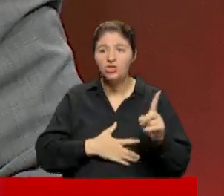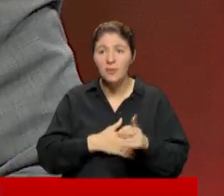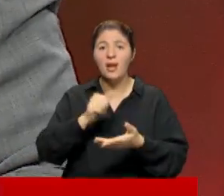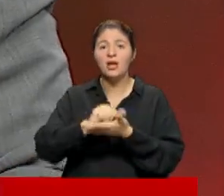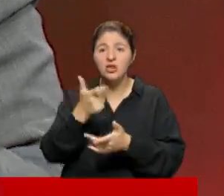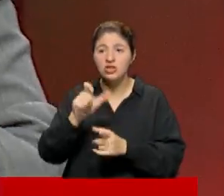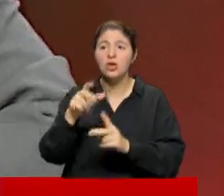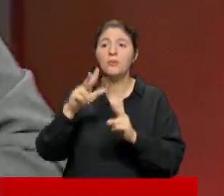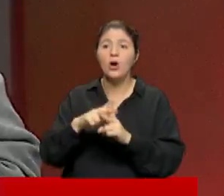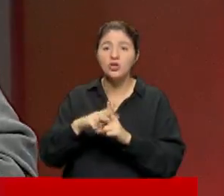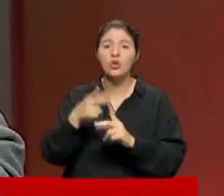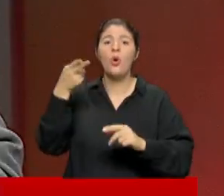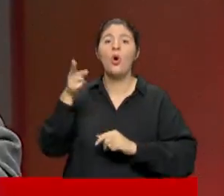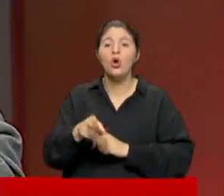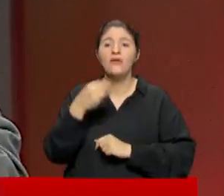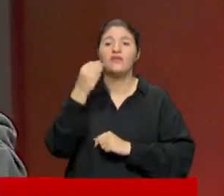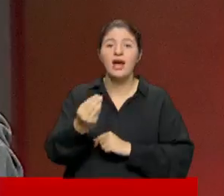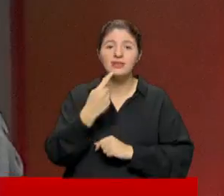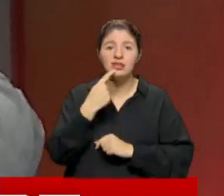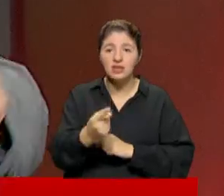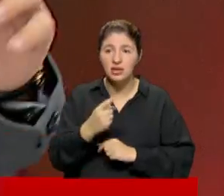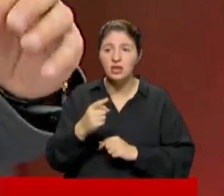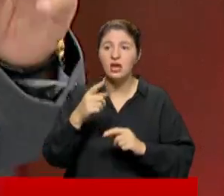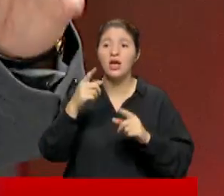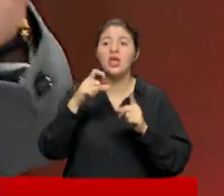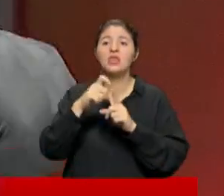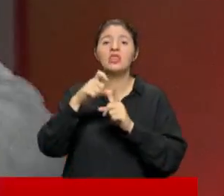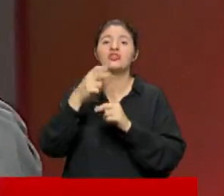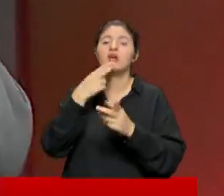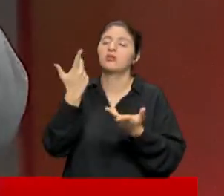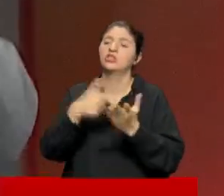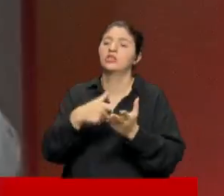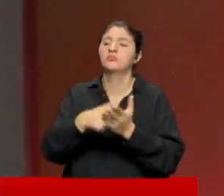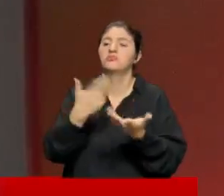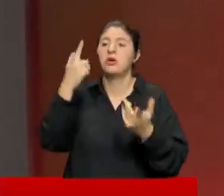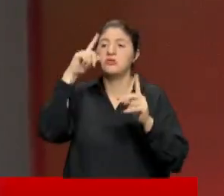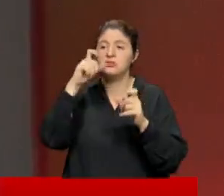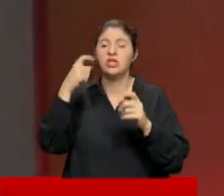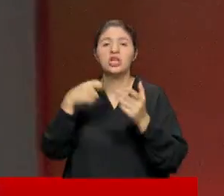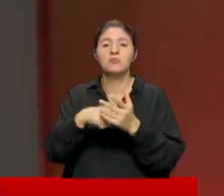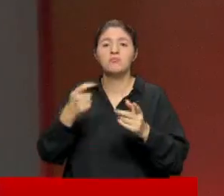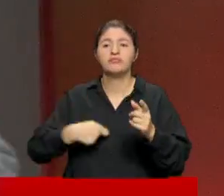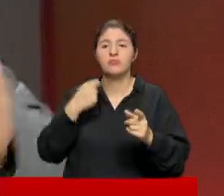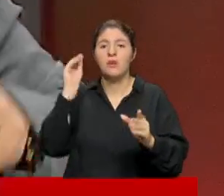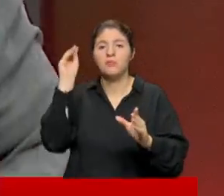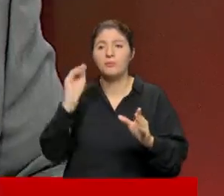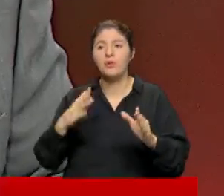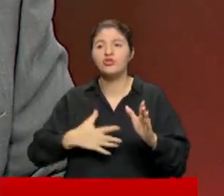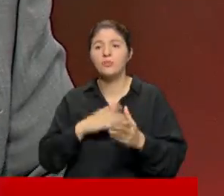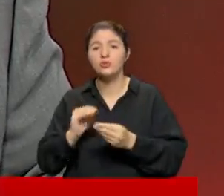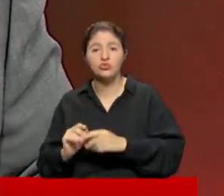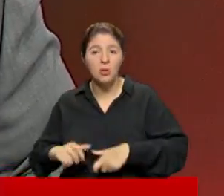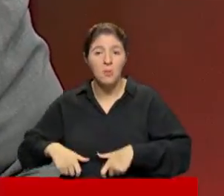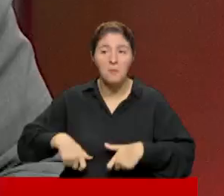gazeteci polisimizi şehit etti diye Dilşah bilmem ne diye bir kadının resminini ismiyle CHP'yi